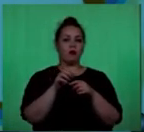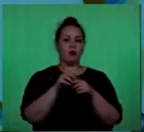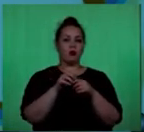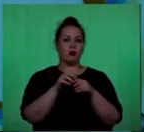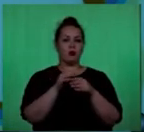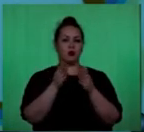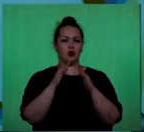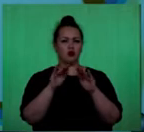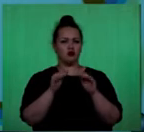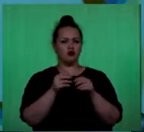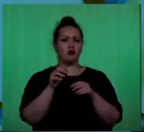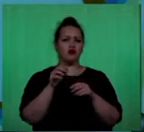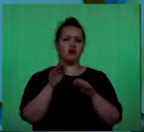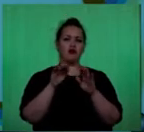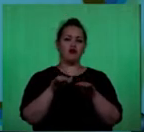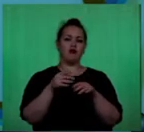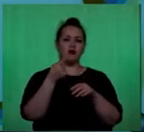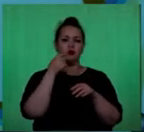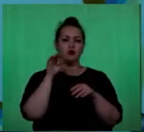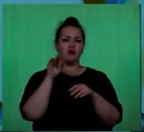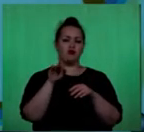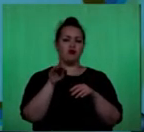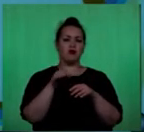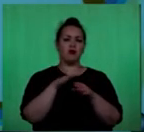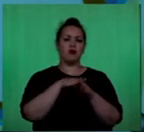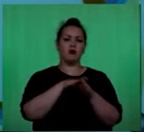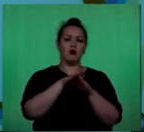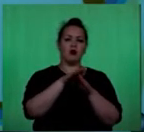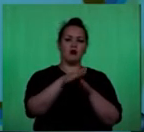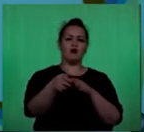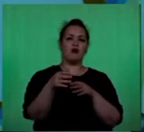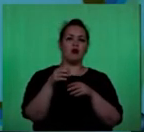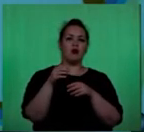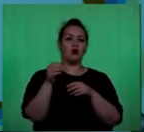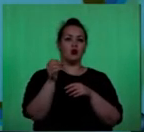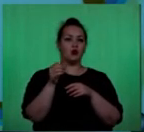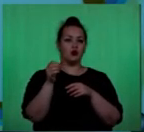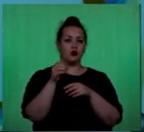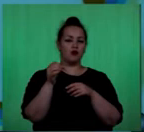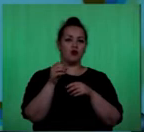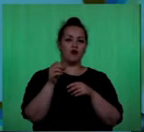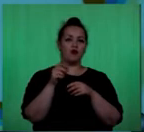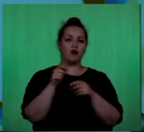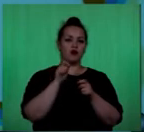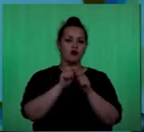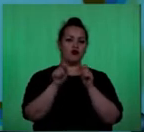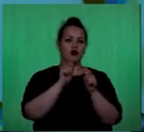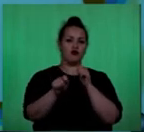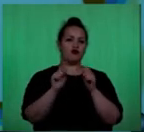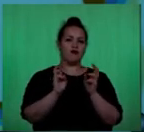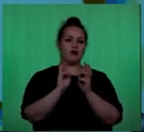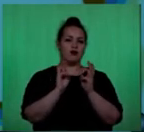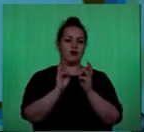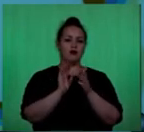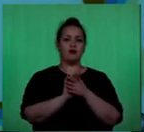которая стояла рядом с машиной наполнил маленькую спиртовку и зажег фитиль хотя